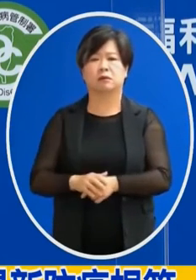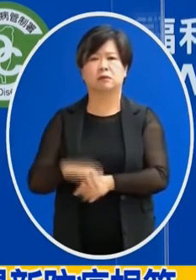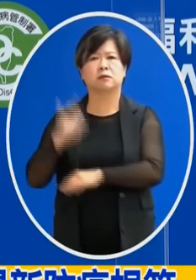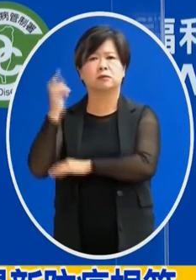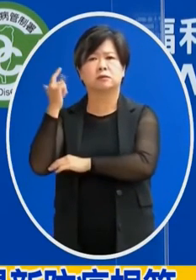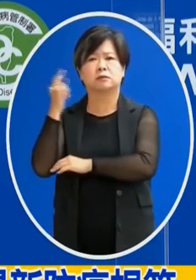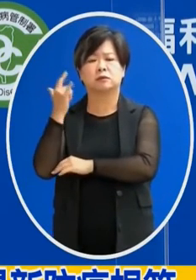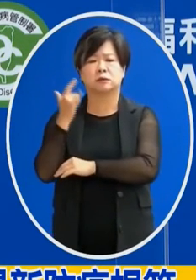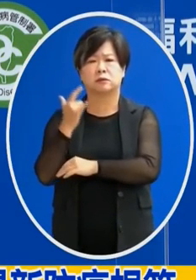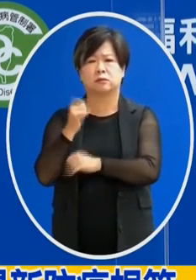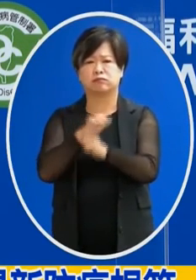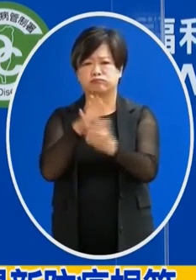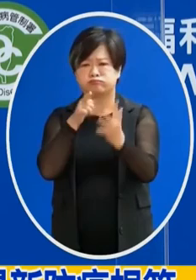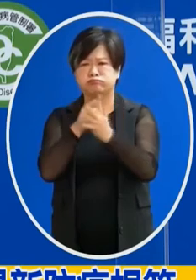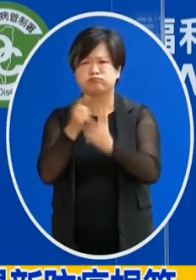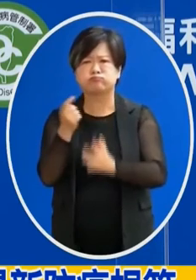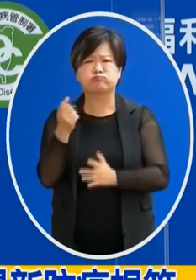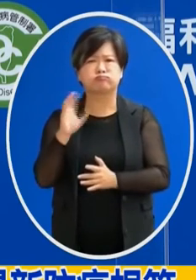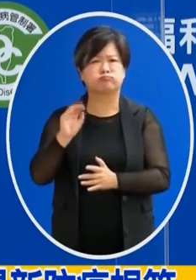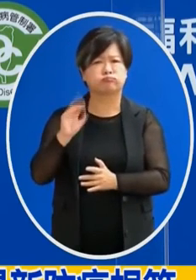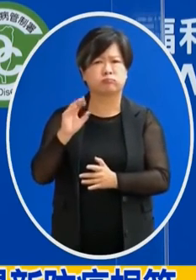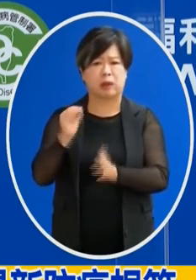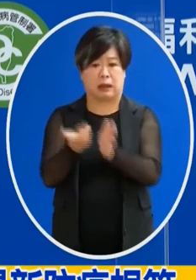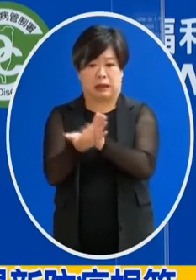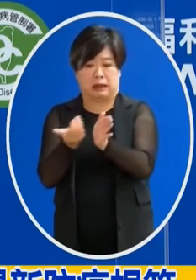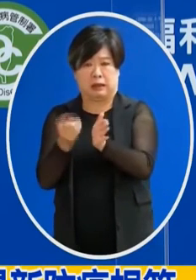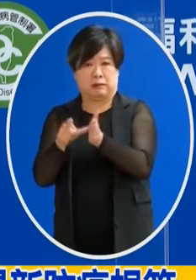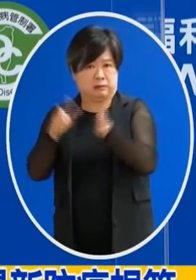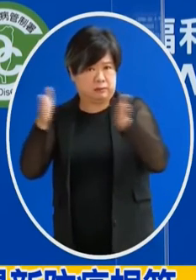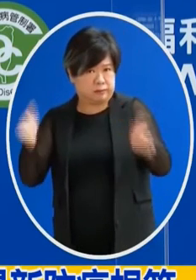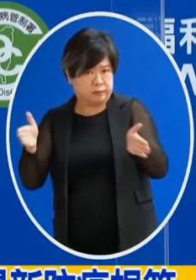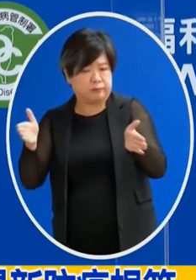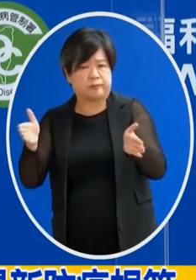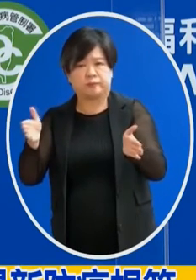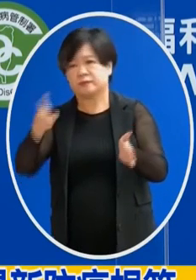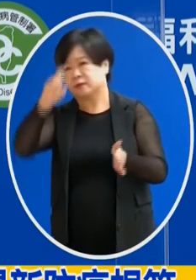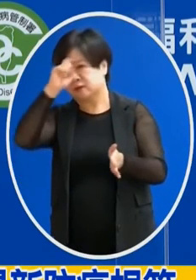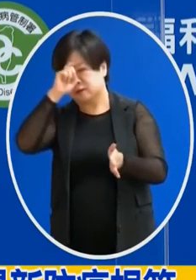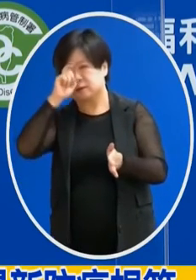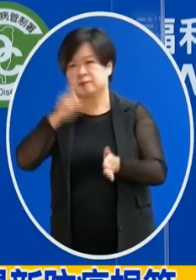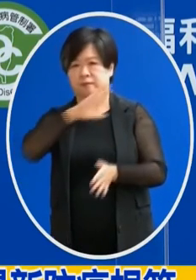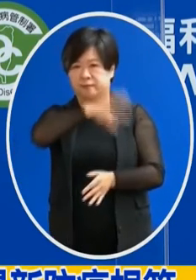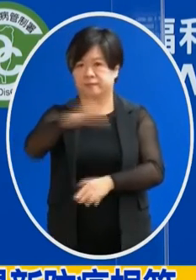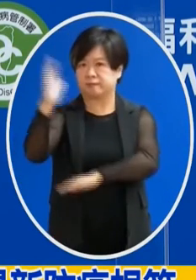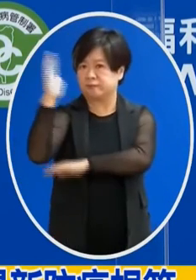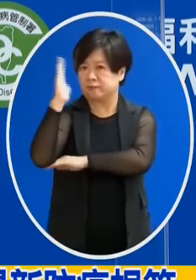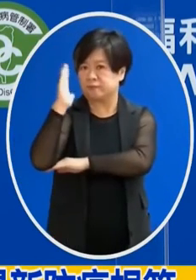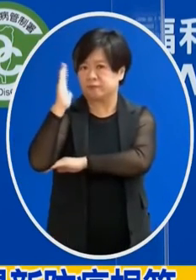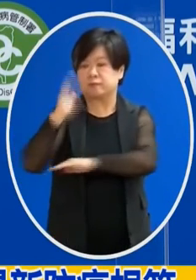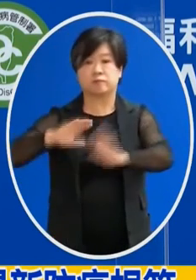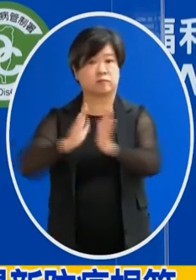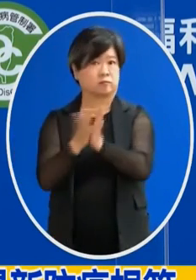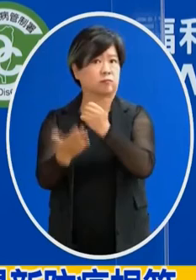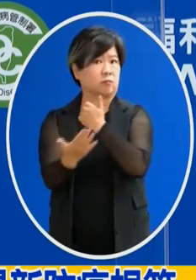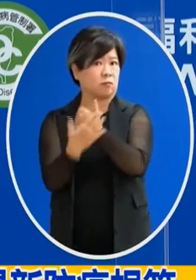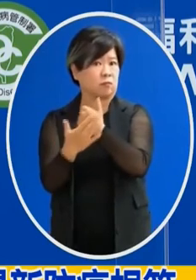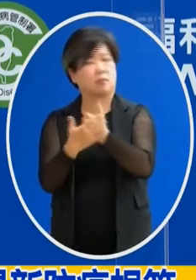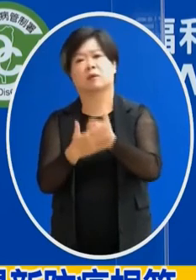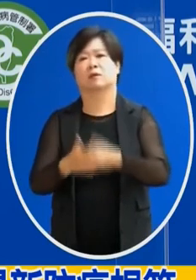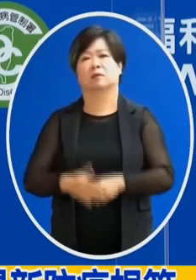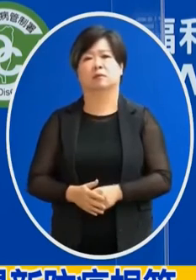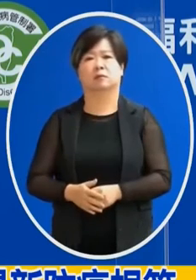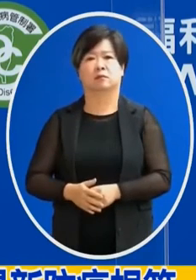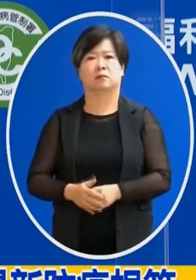诊的这个结果之前，那请我们有请地方政府就立即来启动，如果